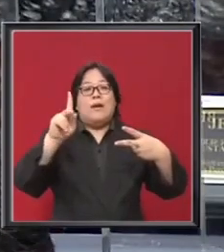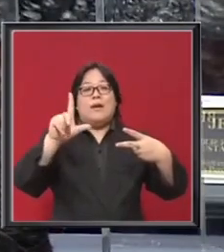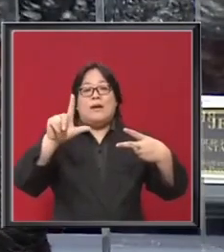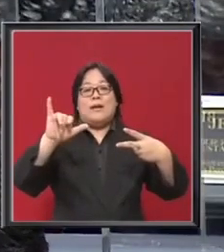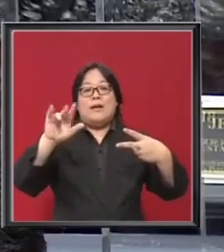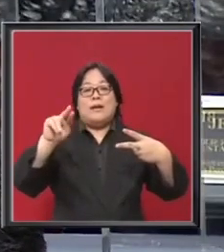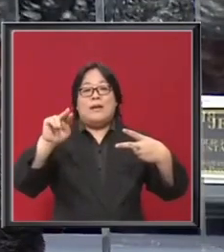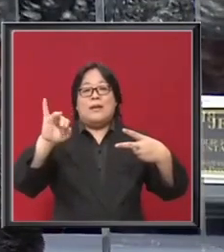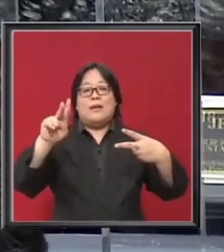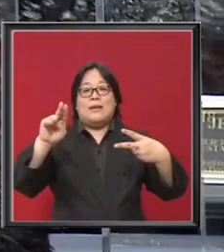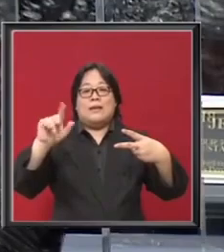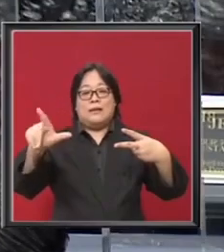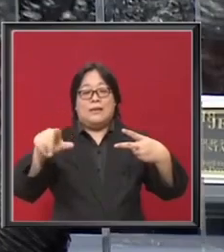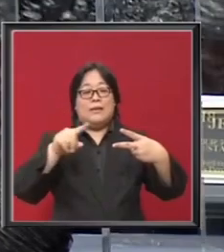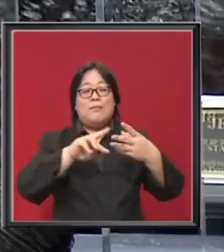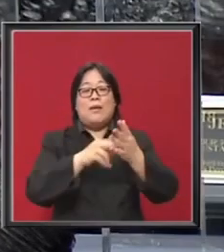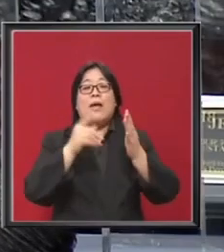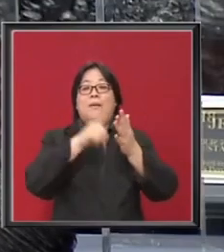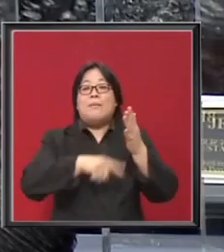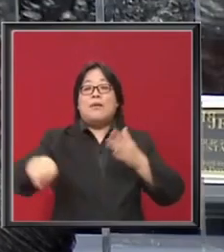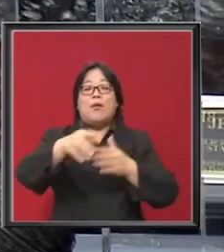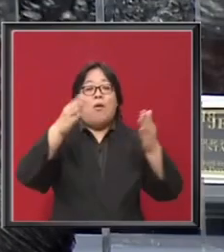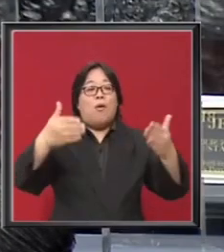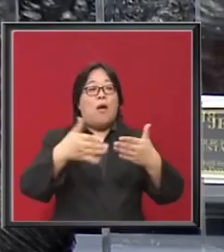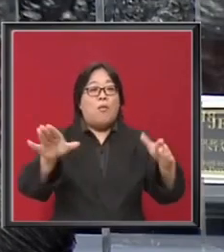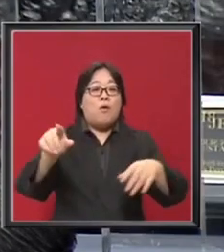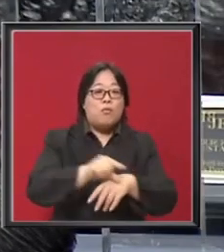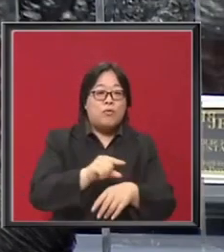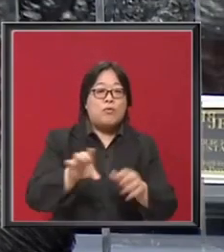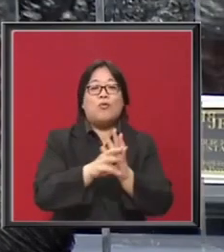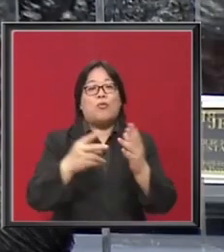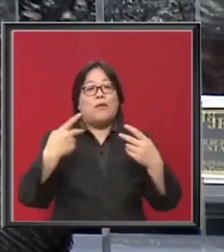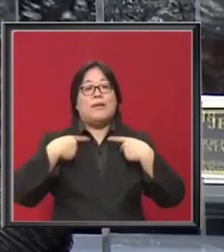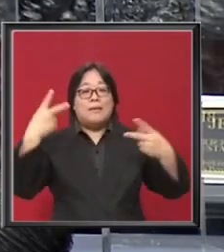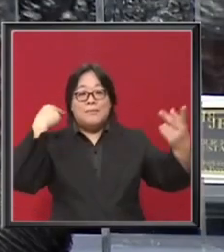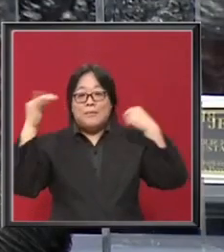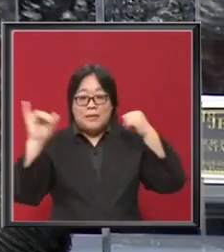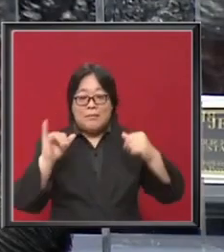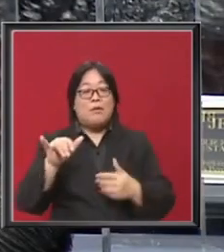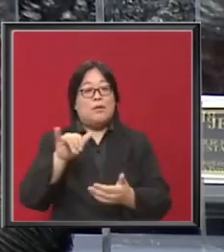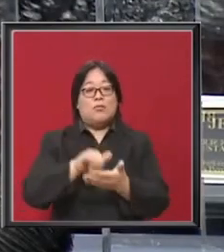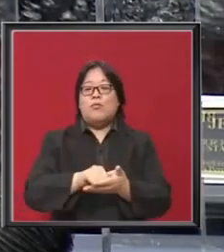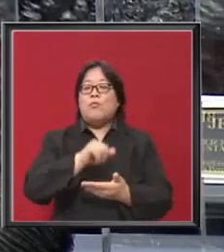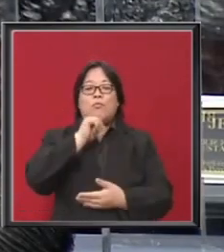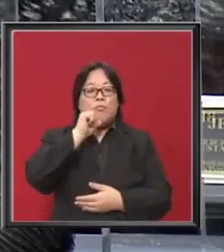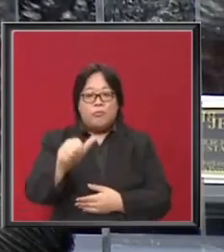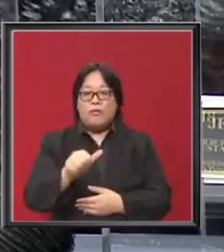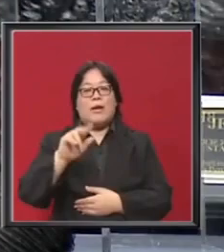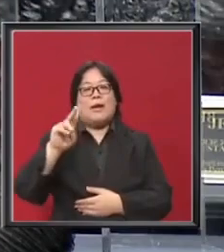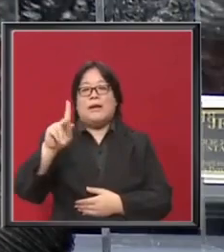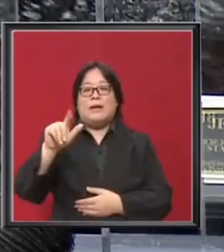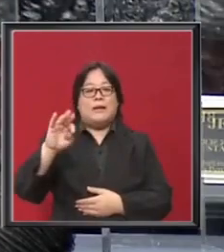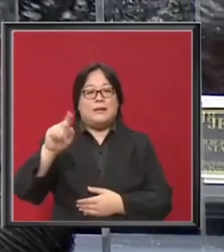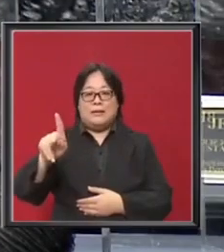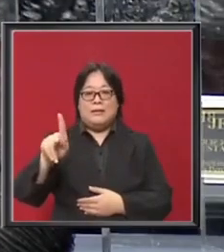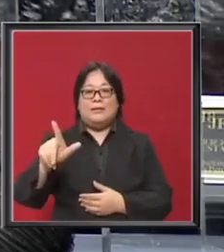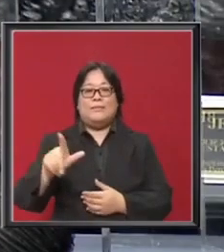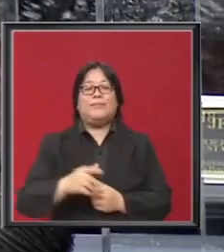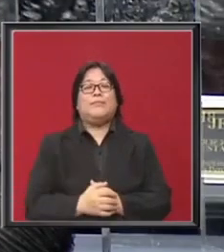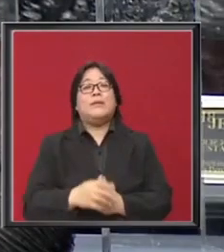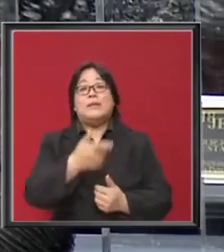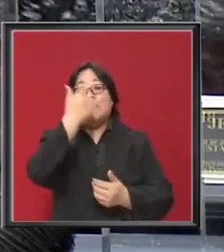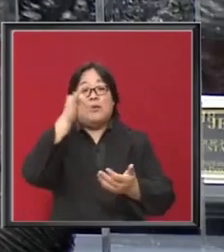aku yang digunakan oleh warm termasuk ke dagu anteng Ambon dan sebagainya dia di tidak dikategorikan sebagai klinker wes